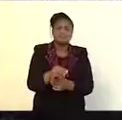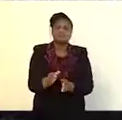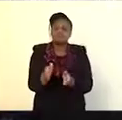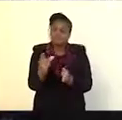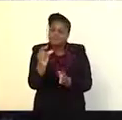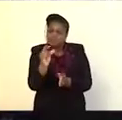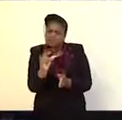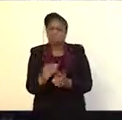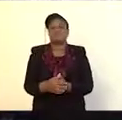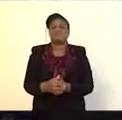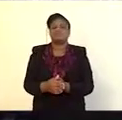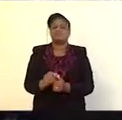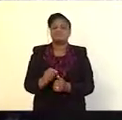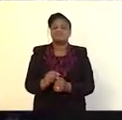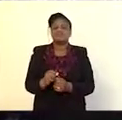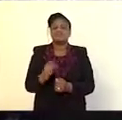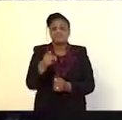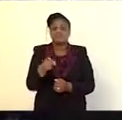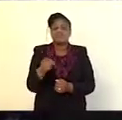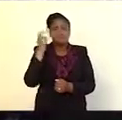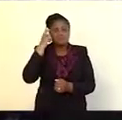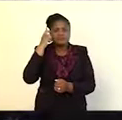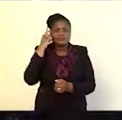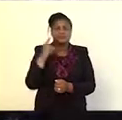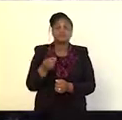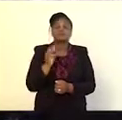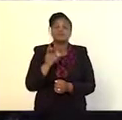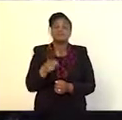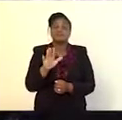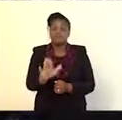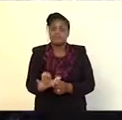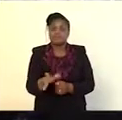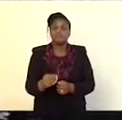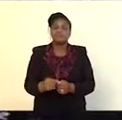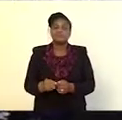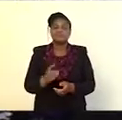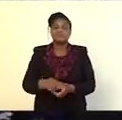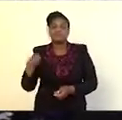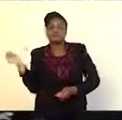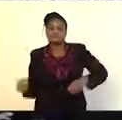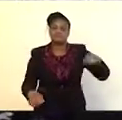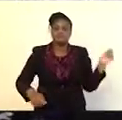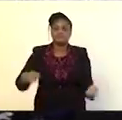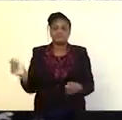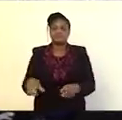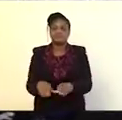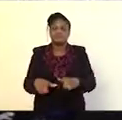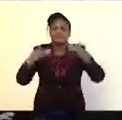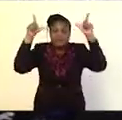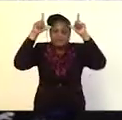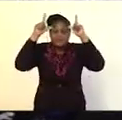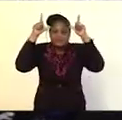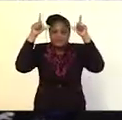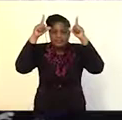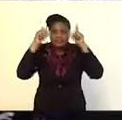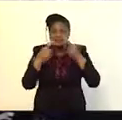Anzi iwewe kaziva kausingapikitwe. Dambudziko rataita nderekuti tinoda kupikitwa semombe. Kuti kana pana hamusati mamboona